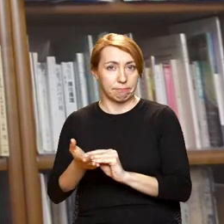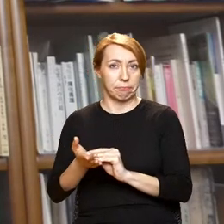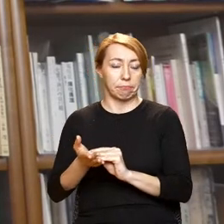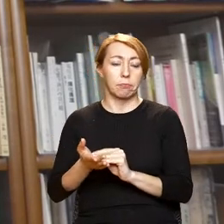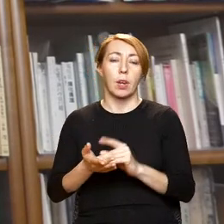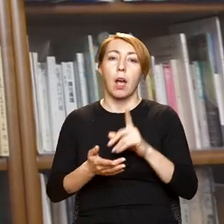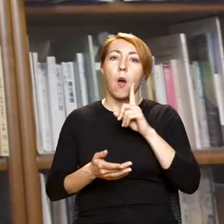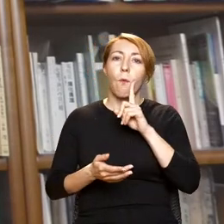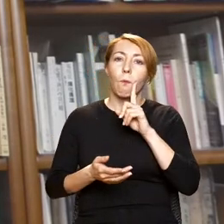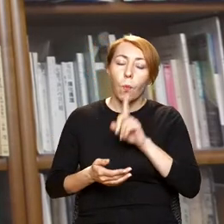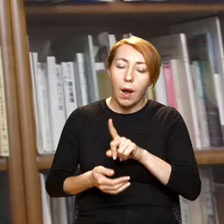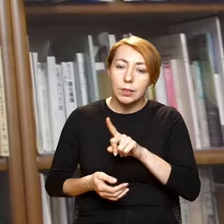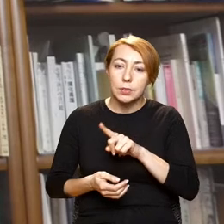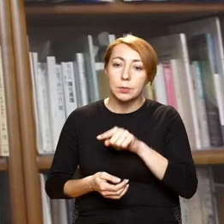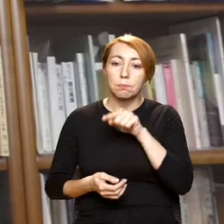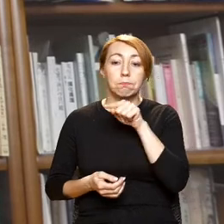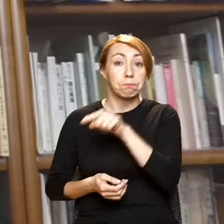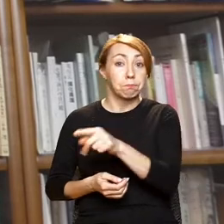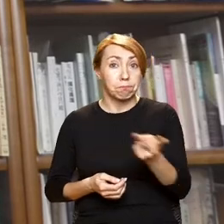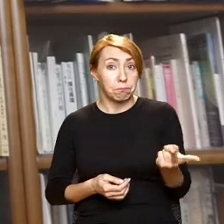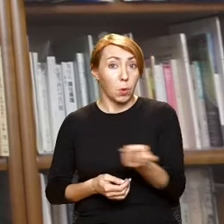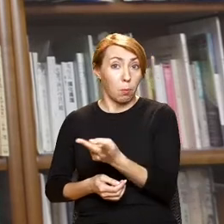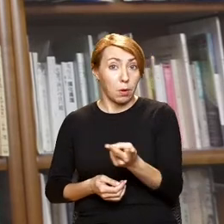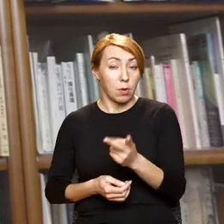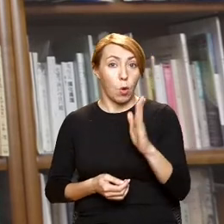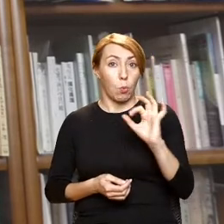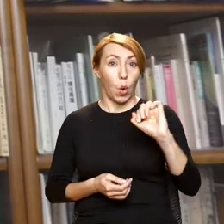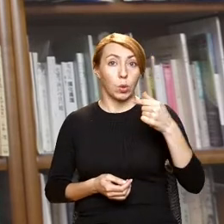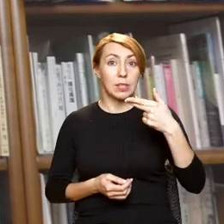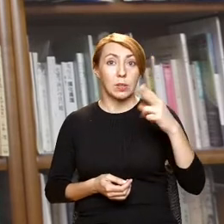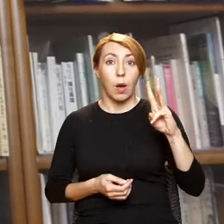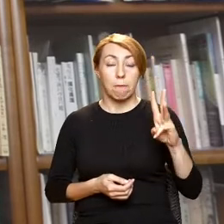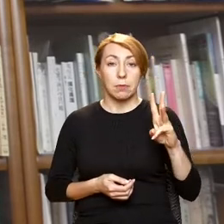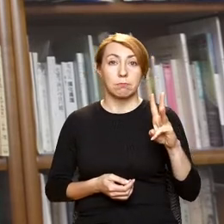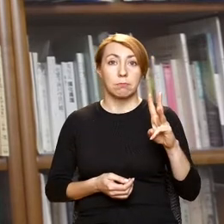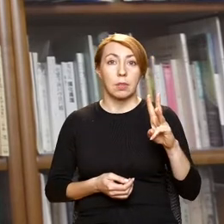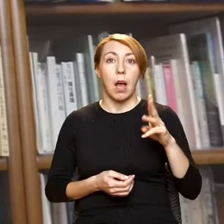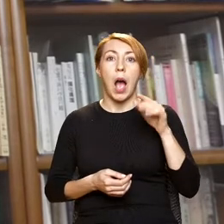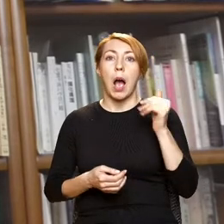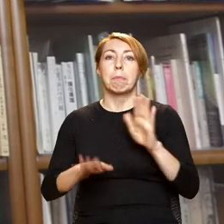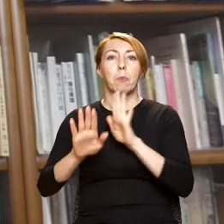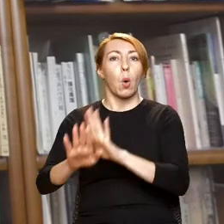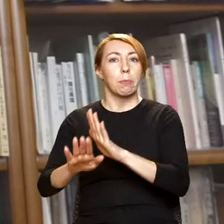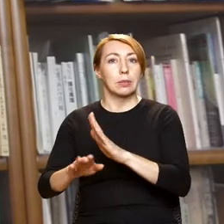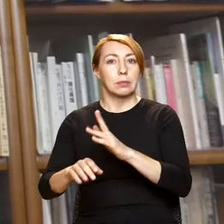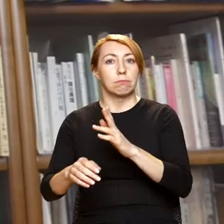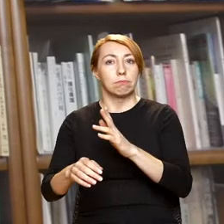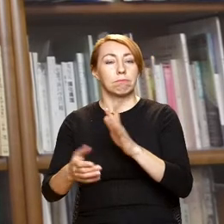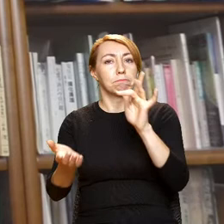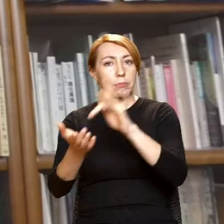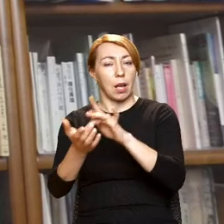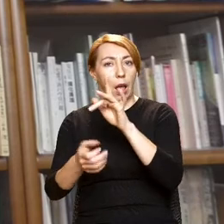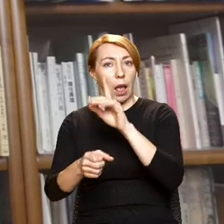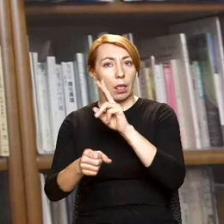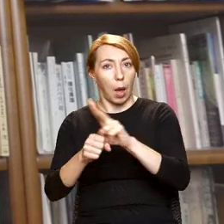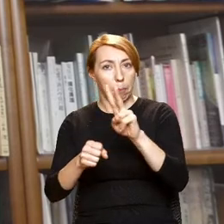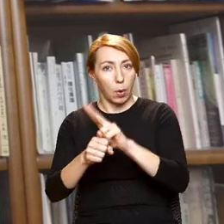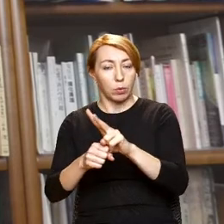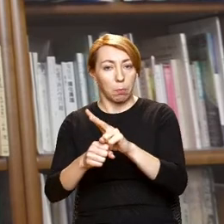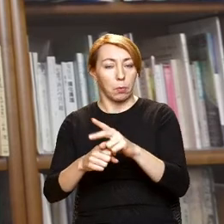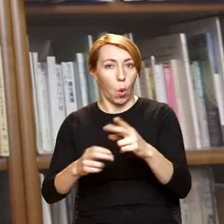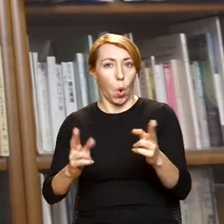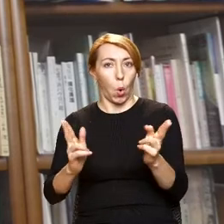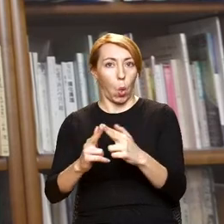To właśnie z nim Bronisław Piłsudski podczas pobytu w Japonii nawiązał